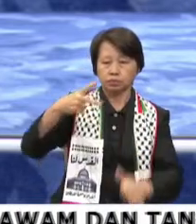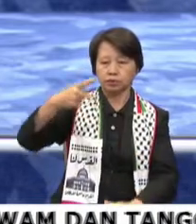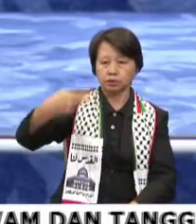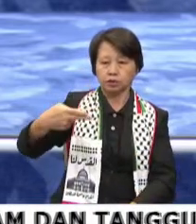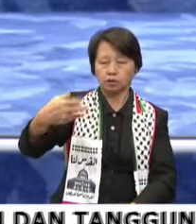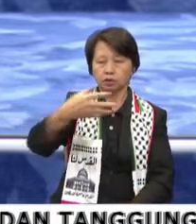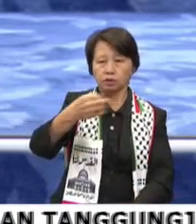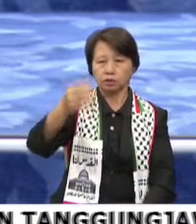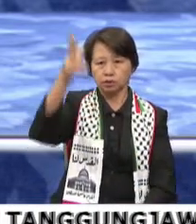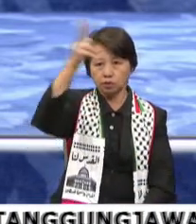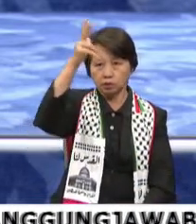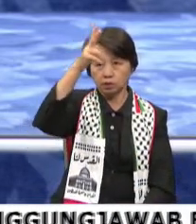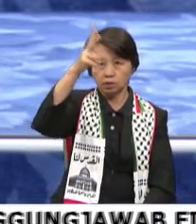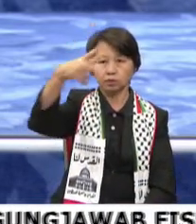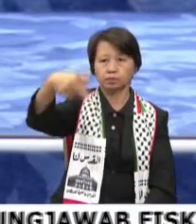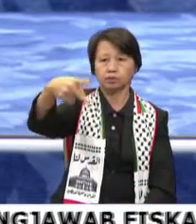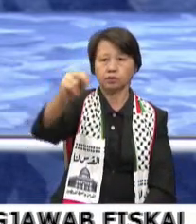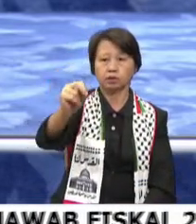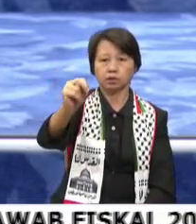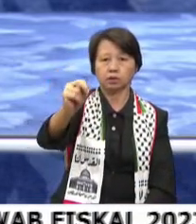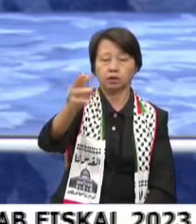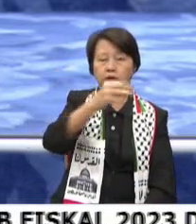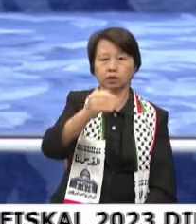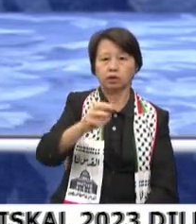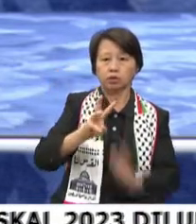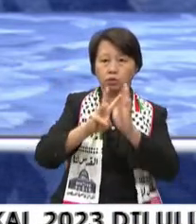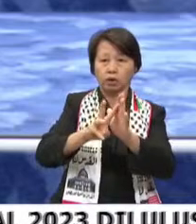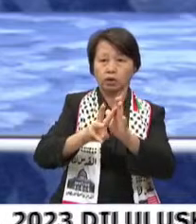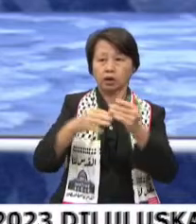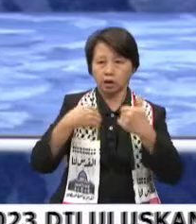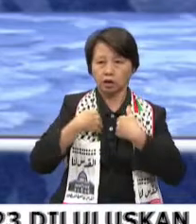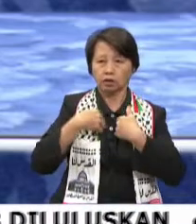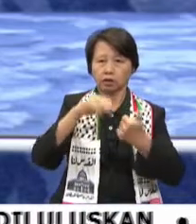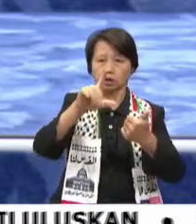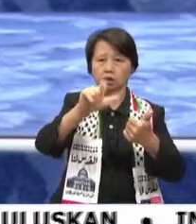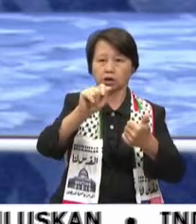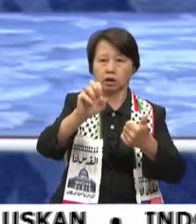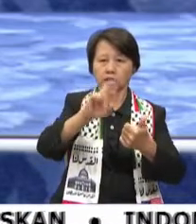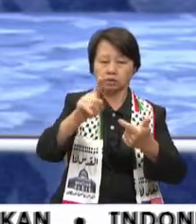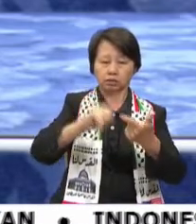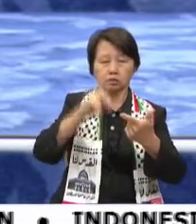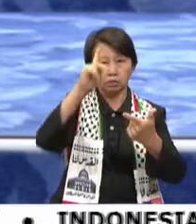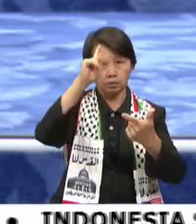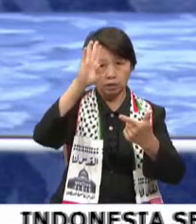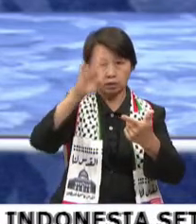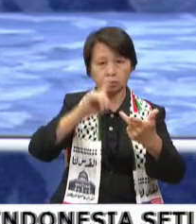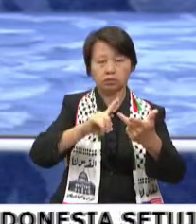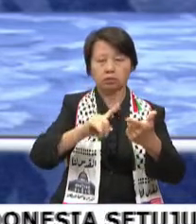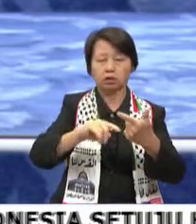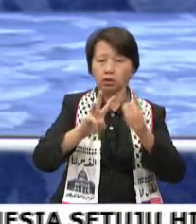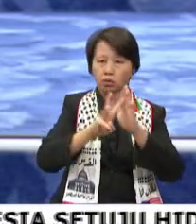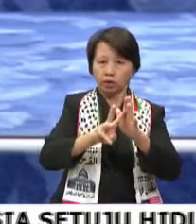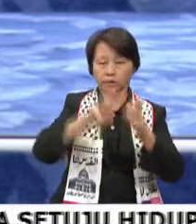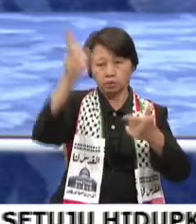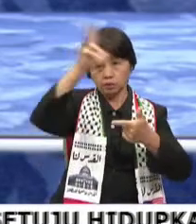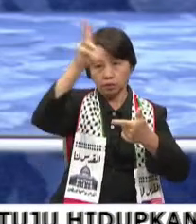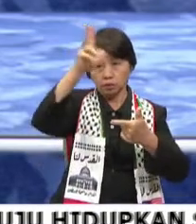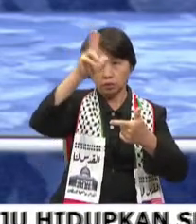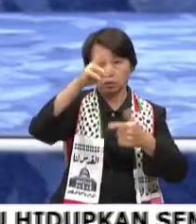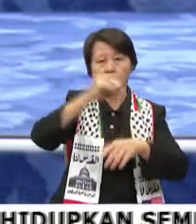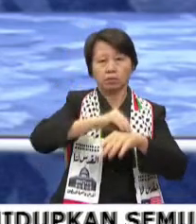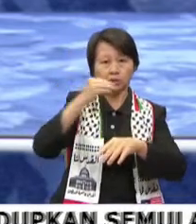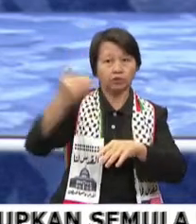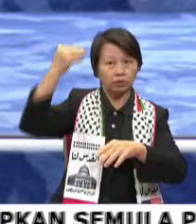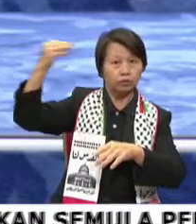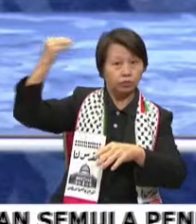harapan dengan kerajaan perikatan nasional dan wakilnya ada saya ingat larut ada kota Bu ada yang mewakili kerajaan pada